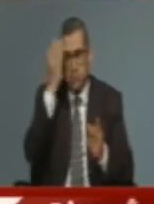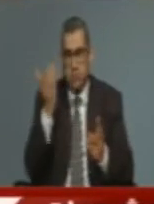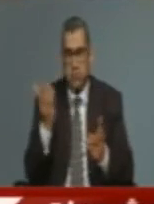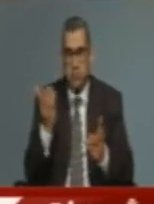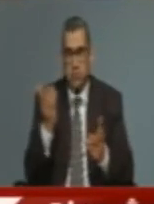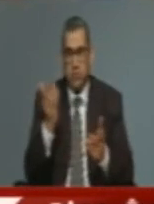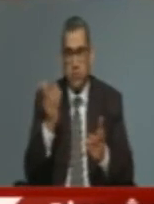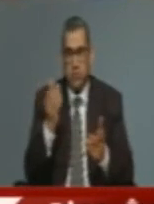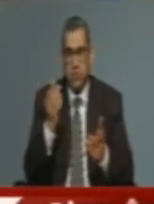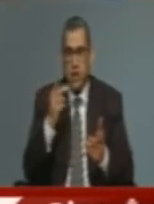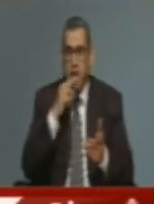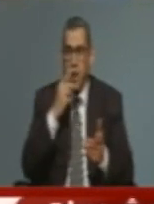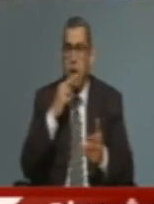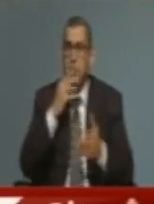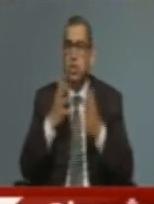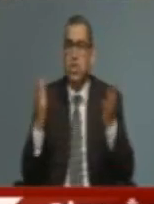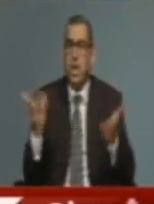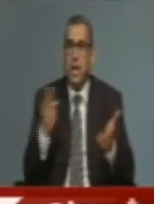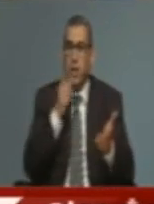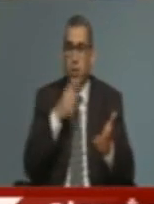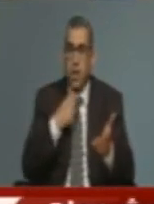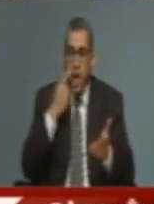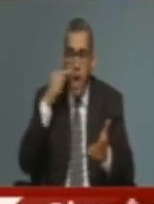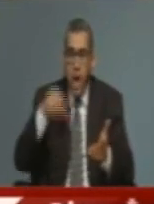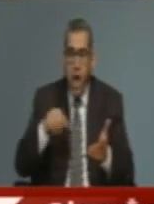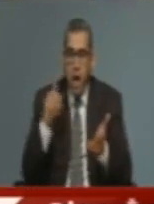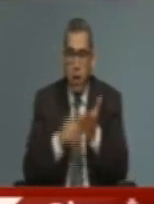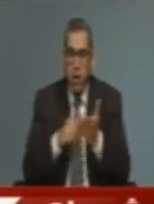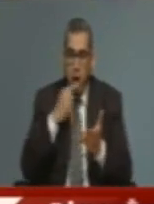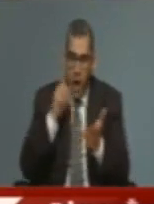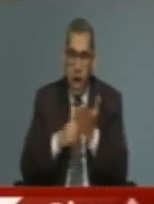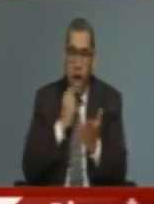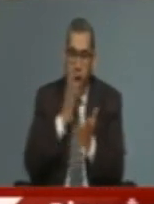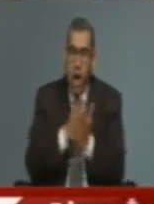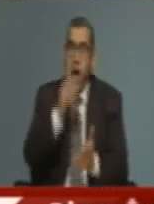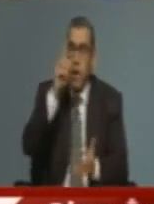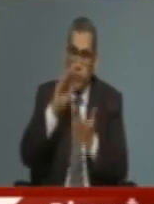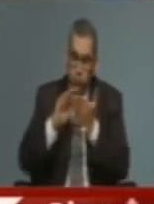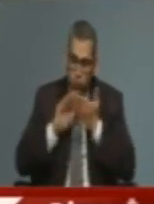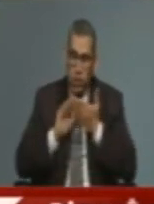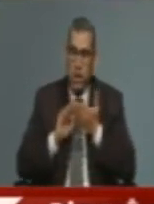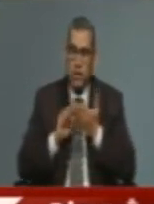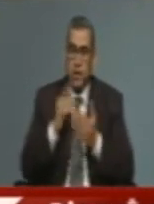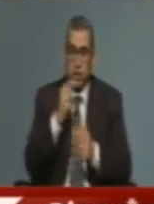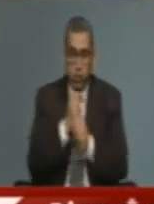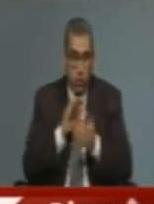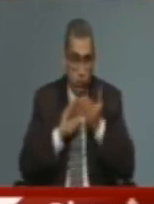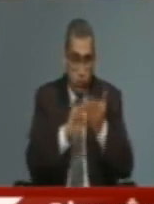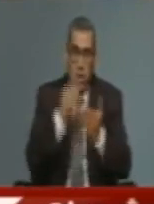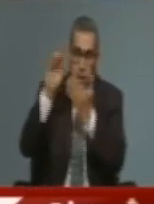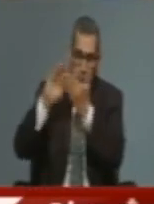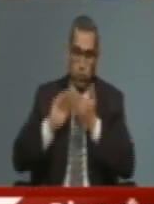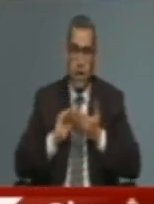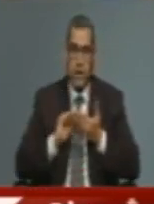بتتكلم كده كتير ليه؟ لان هي الحقيقة كده. الحقيقة ان ربنا بيساعد اللي بيساعد.